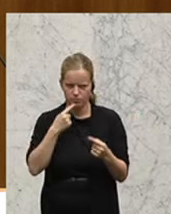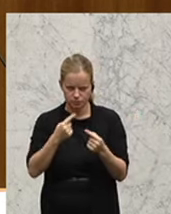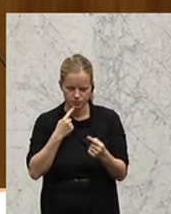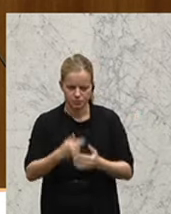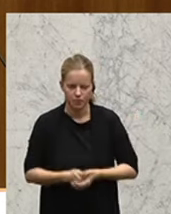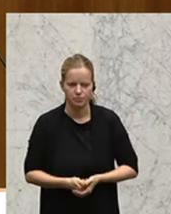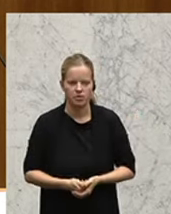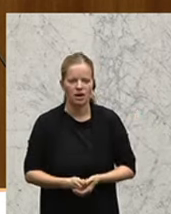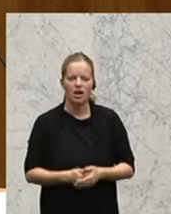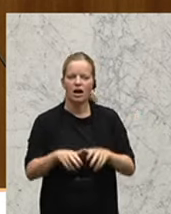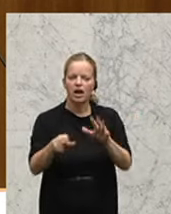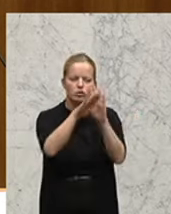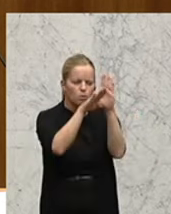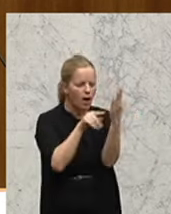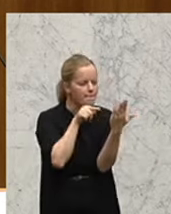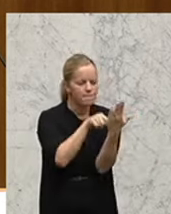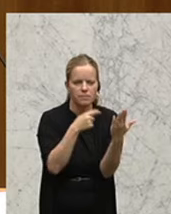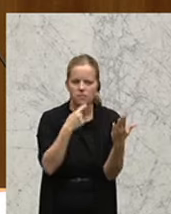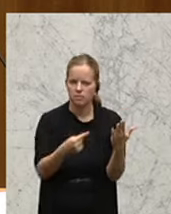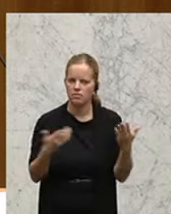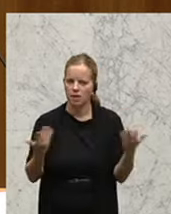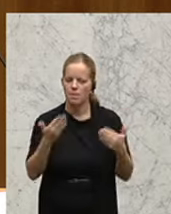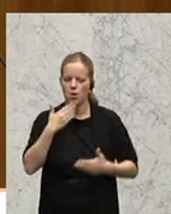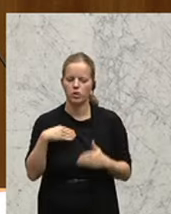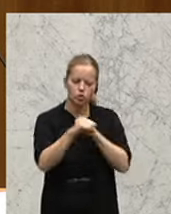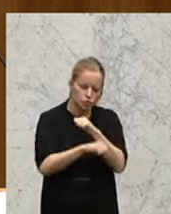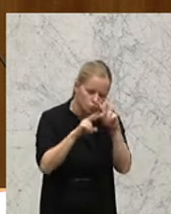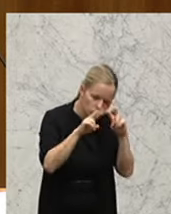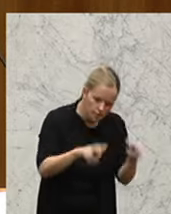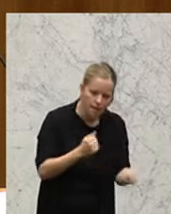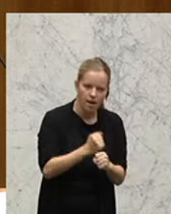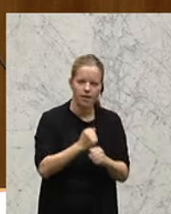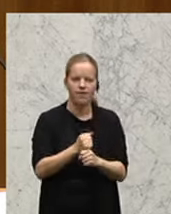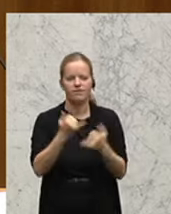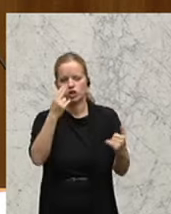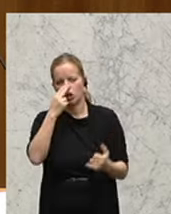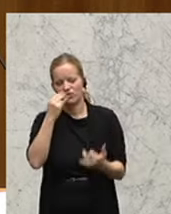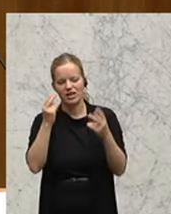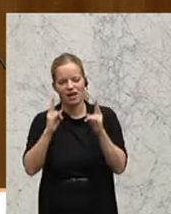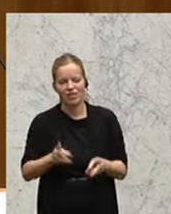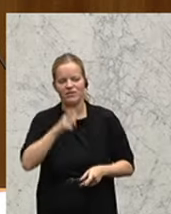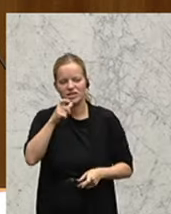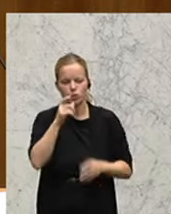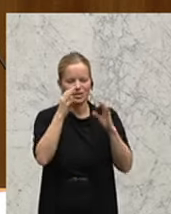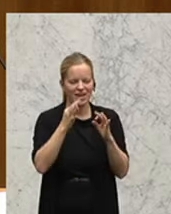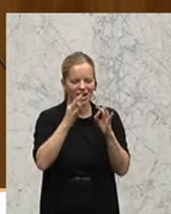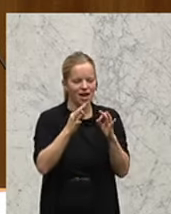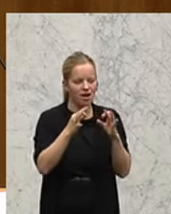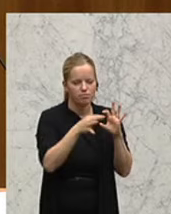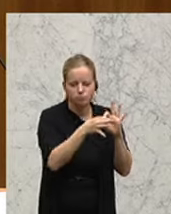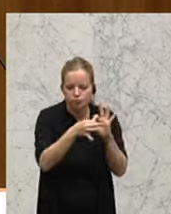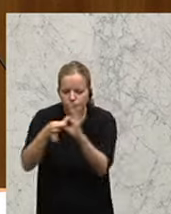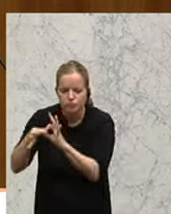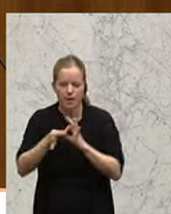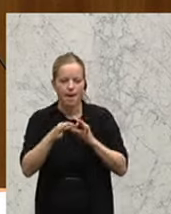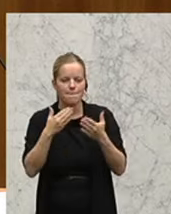Passage, wo Sie sagen, Sie möchten eine Studie machen zu Effizienzsteigerungen bei den Versicherungsträgern. Wo ist diese Studie?